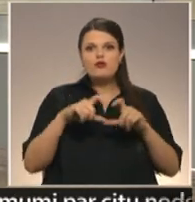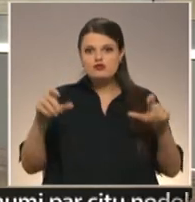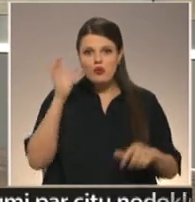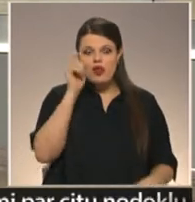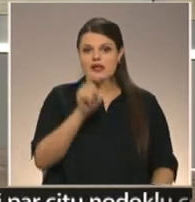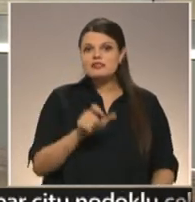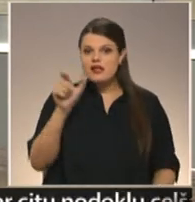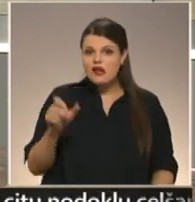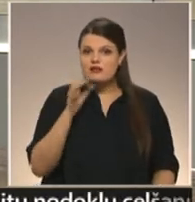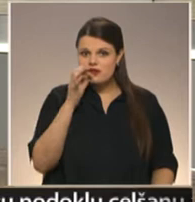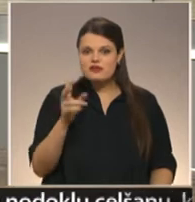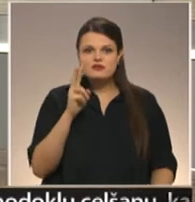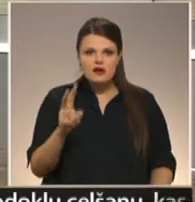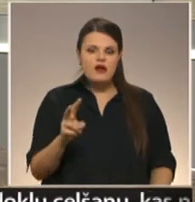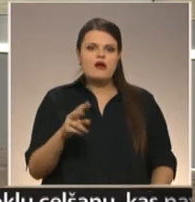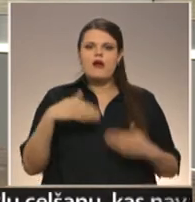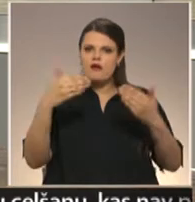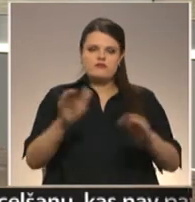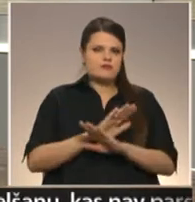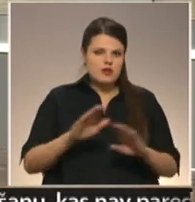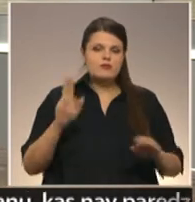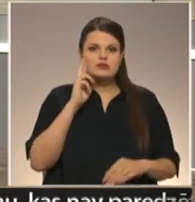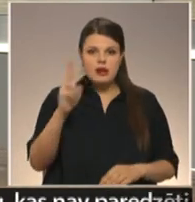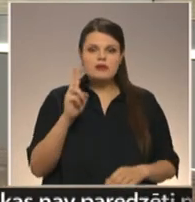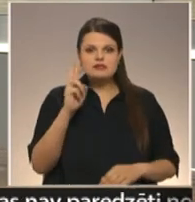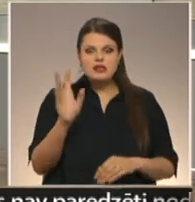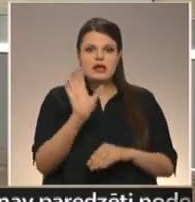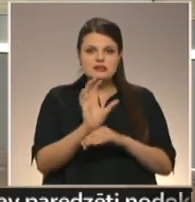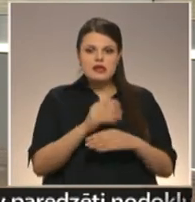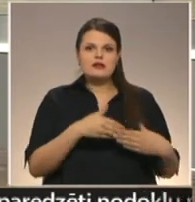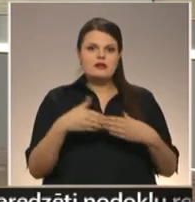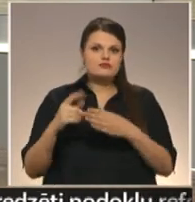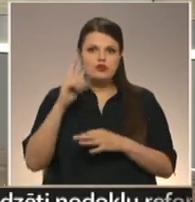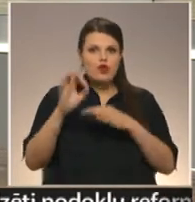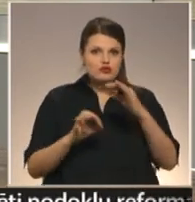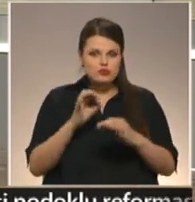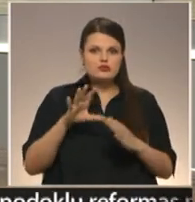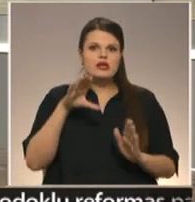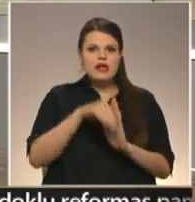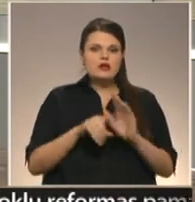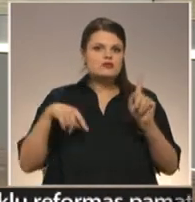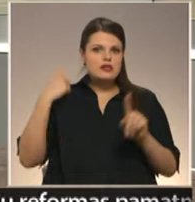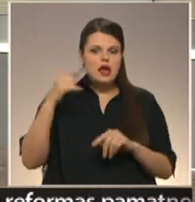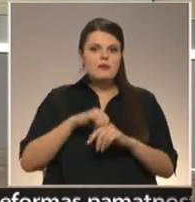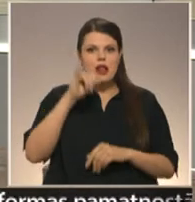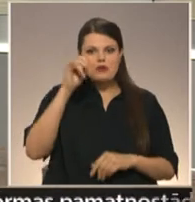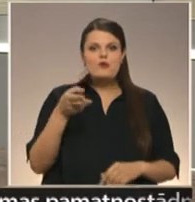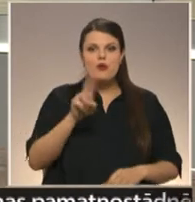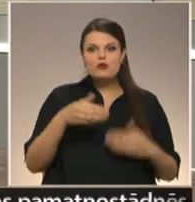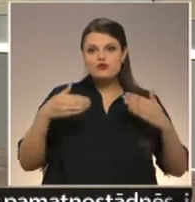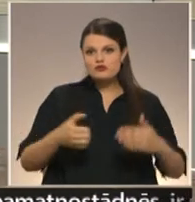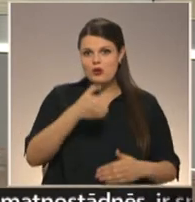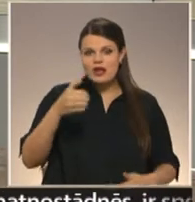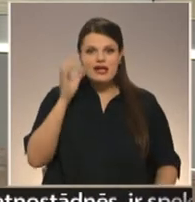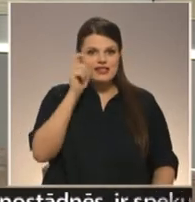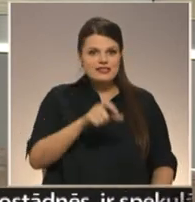uzsver, ka atkāpju vairāk nebūs un apliecina, ka satelīta lidojums ir iekļauts nākamajā nesēja raķetes lidojumā, un šogad